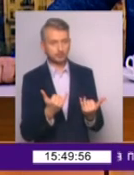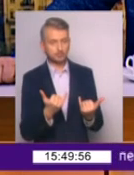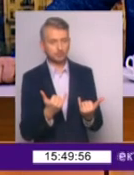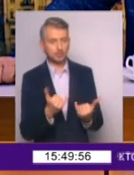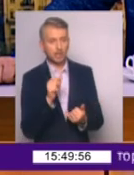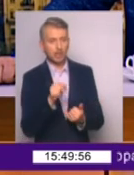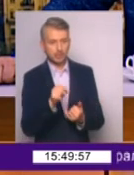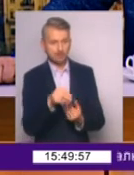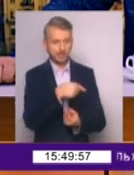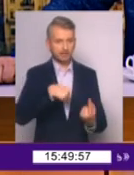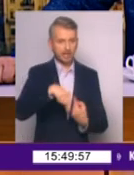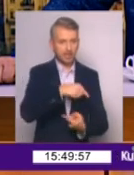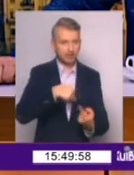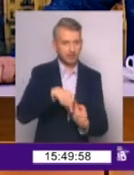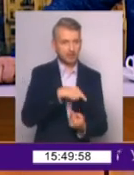ці підприємці, ці